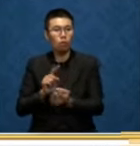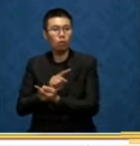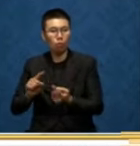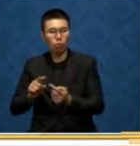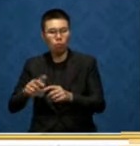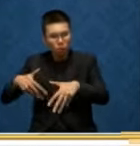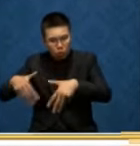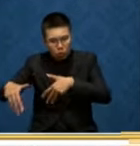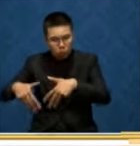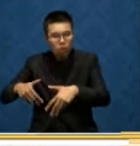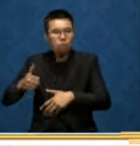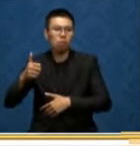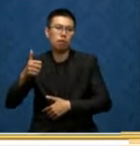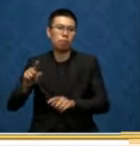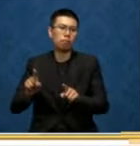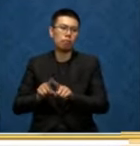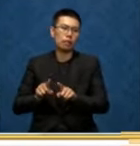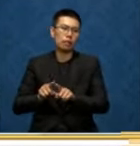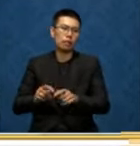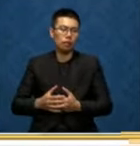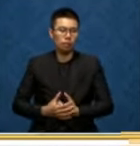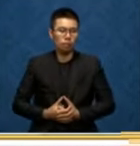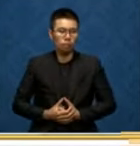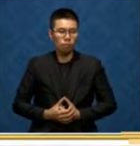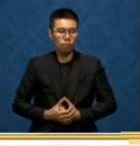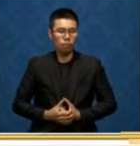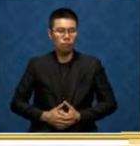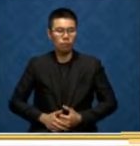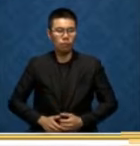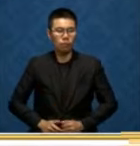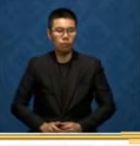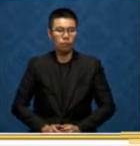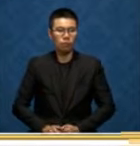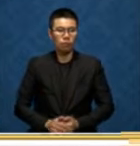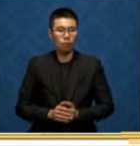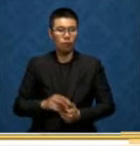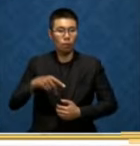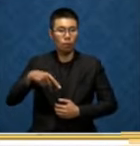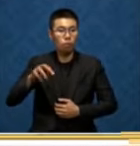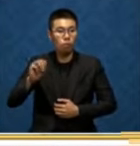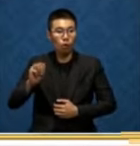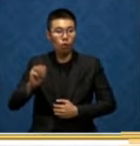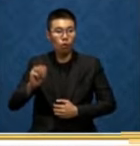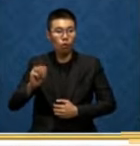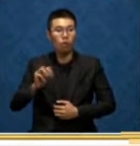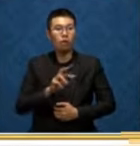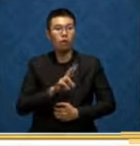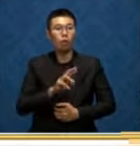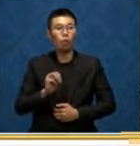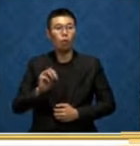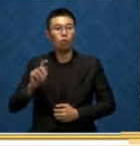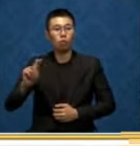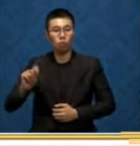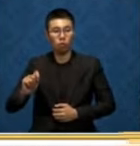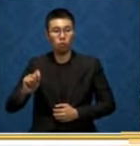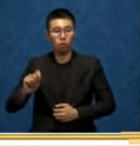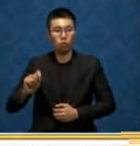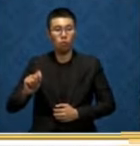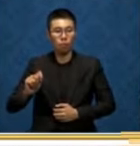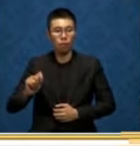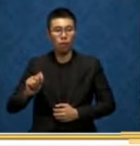องไหมคะท่านประธานที่เคารพคะพม.เองเนี่ยท่านรัฐมนตรีเองเนี่ยก็ได้จัด